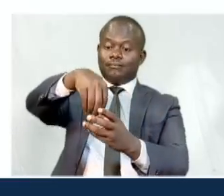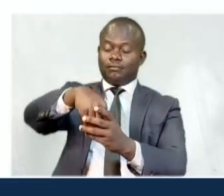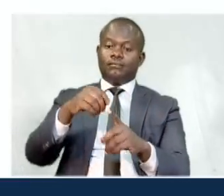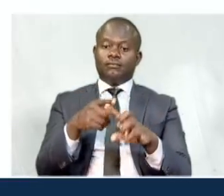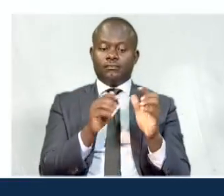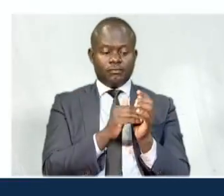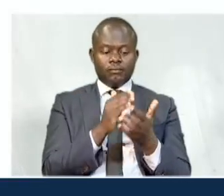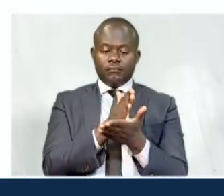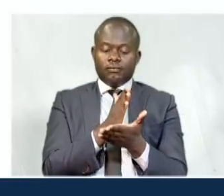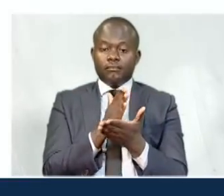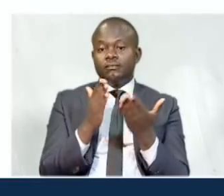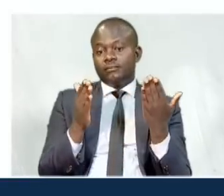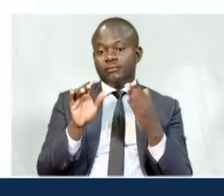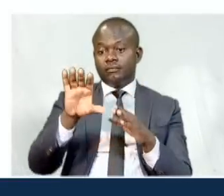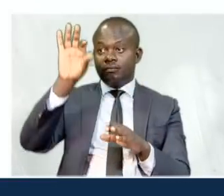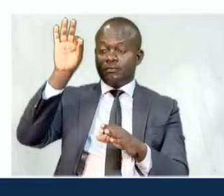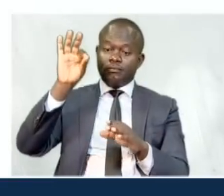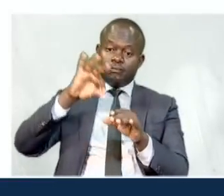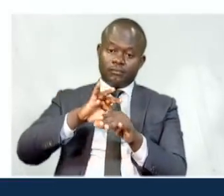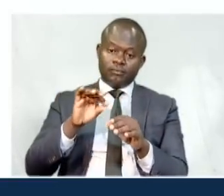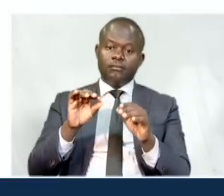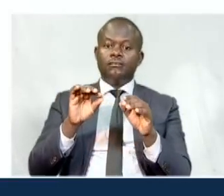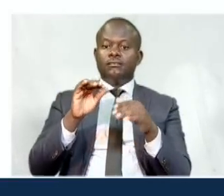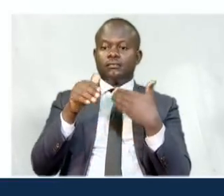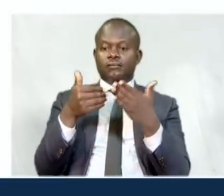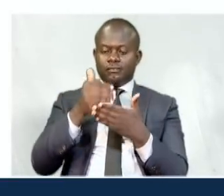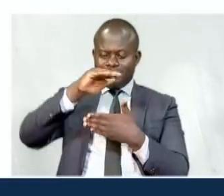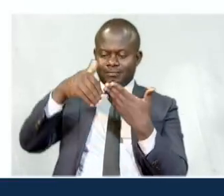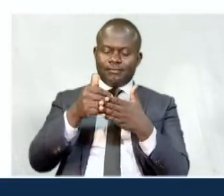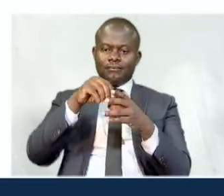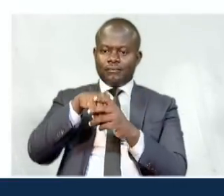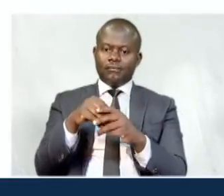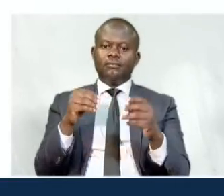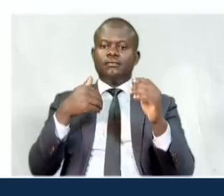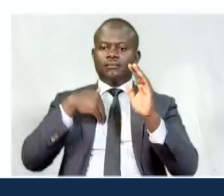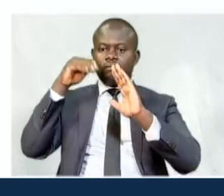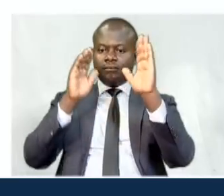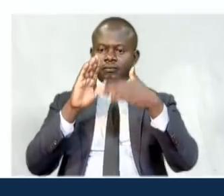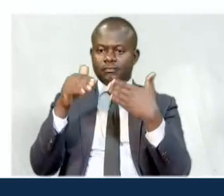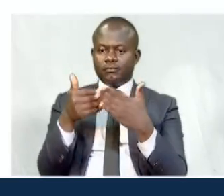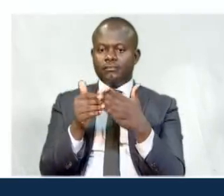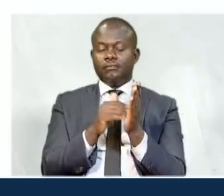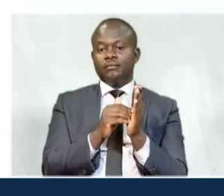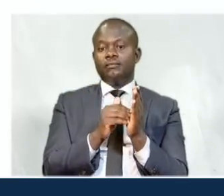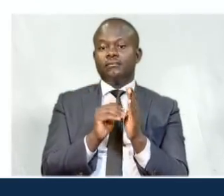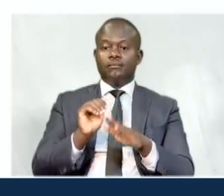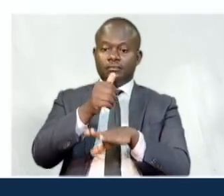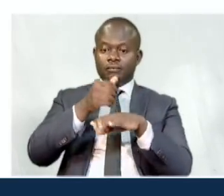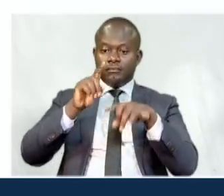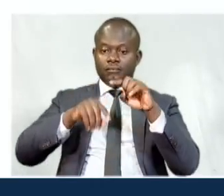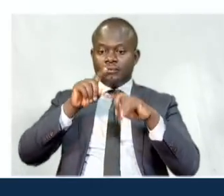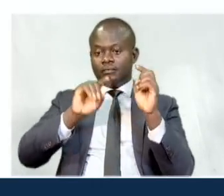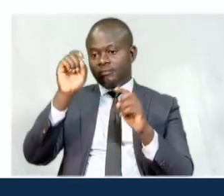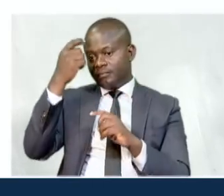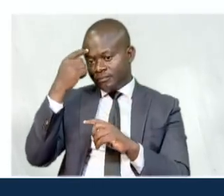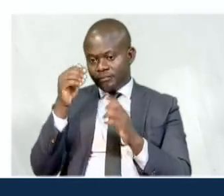kandi mu by'ukuri haba mu gutora haba no mu gutorwa, bose barabyitabira bakabigiramo uruhare. Haba mu kugena politike za